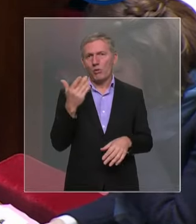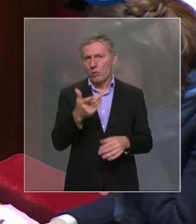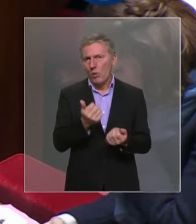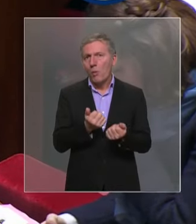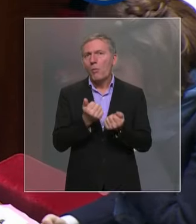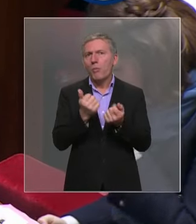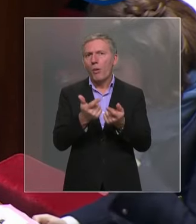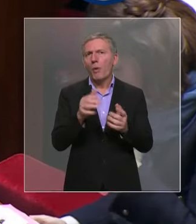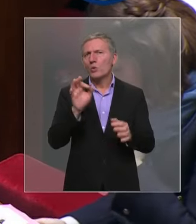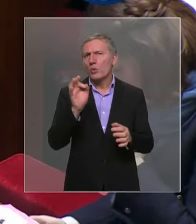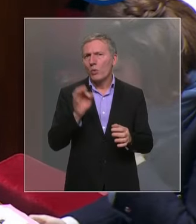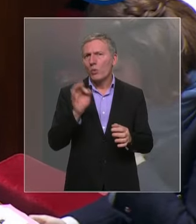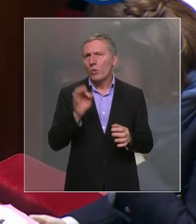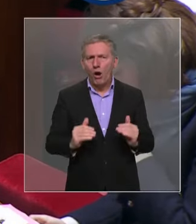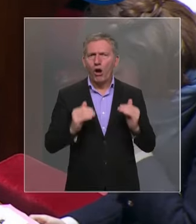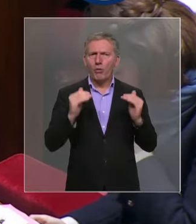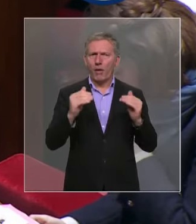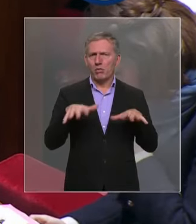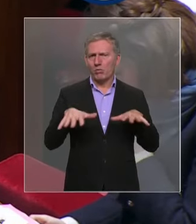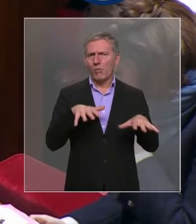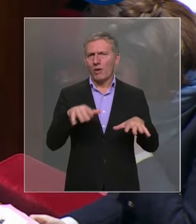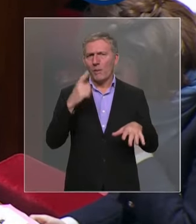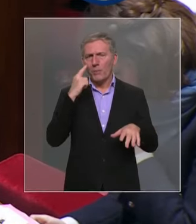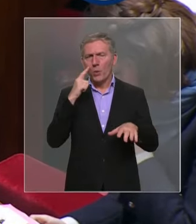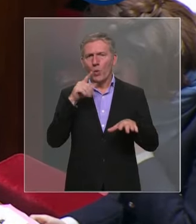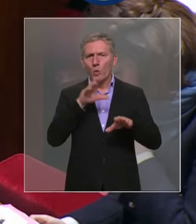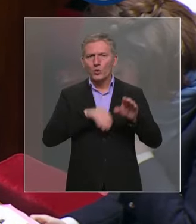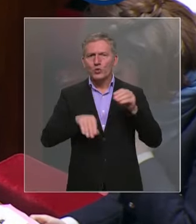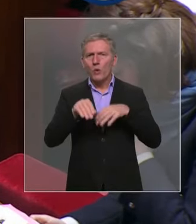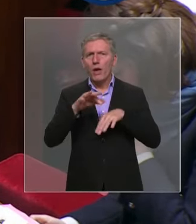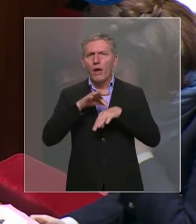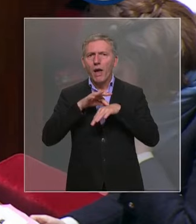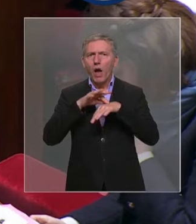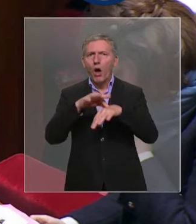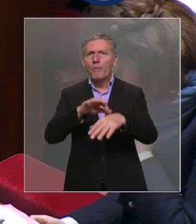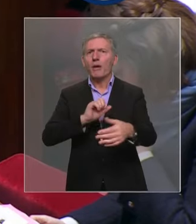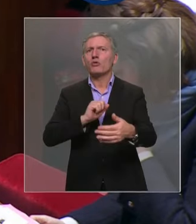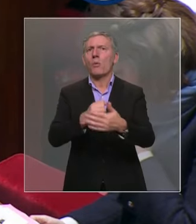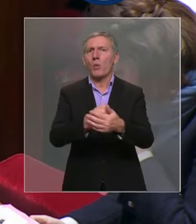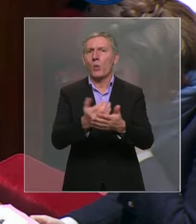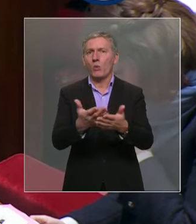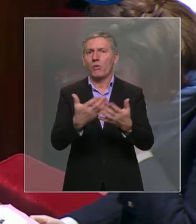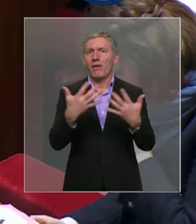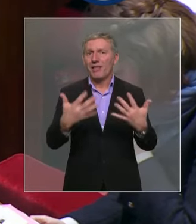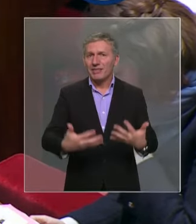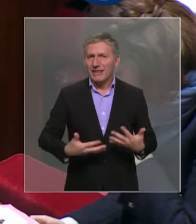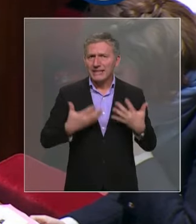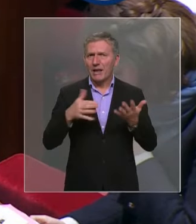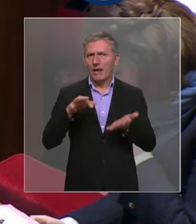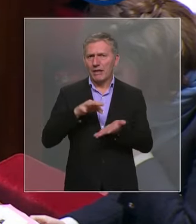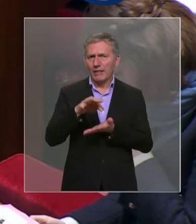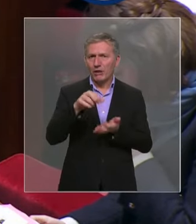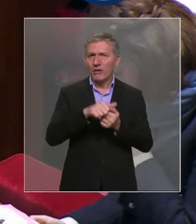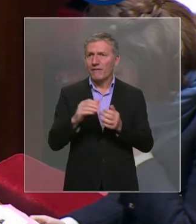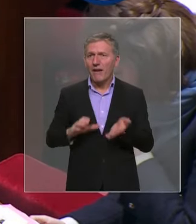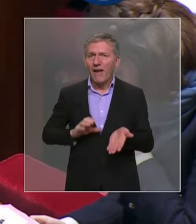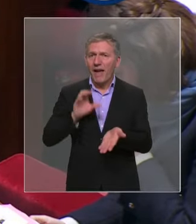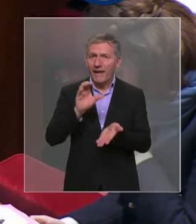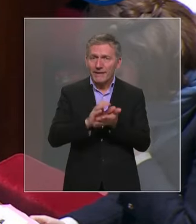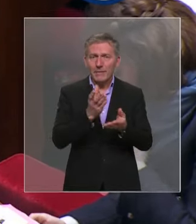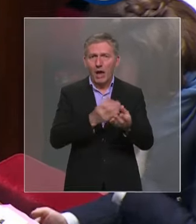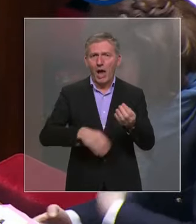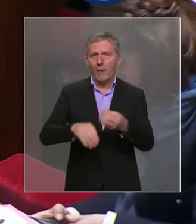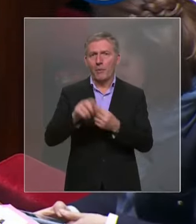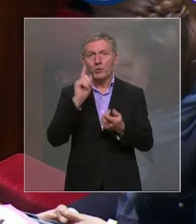sans précédent des moyens consacrés aux soins d'accompagnement, avec une stratégie sur 10 ans et des investissements supplémentaires permettant